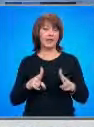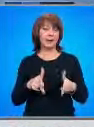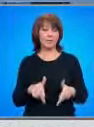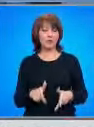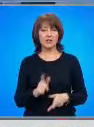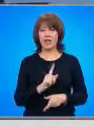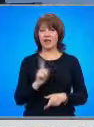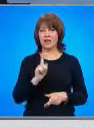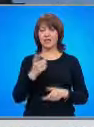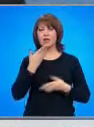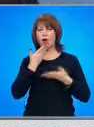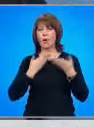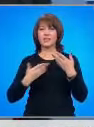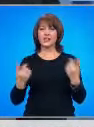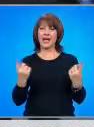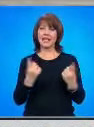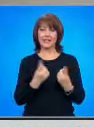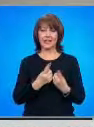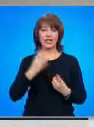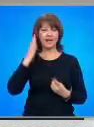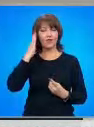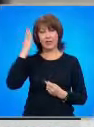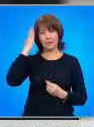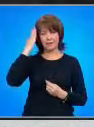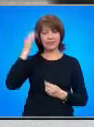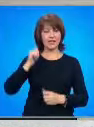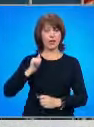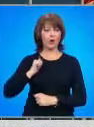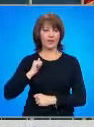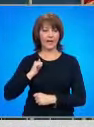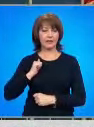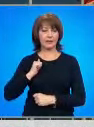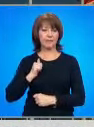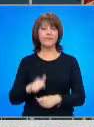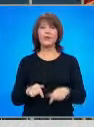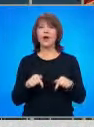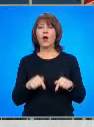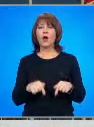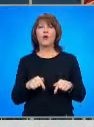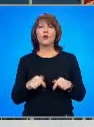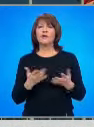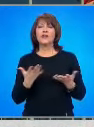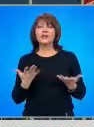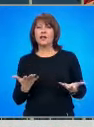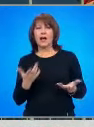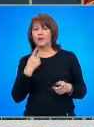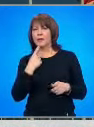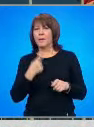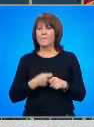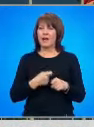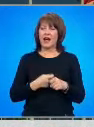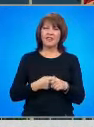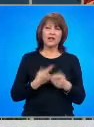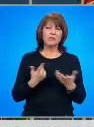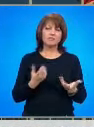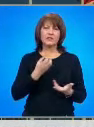мост не са били обсъждани на срещата на военните министри от НАТО. Това, че някой интерпретира нещо, което